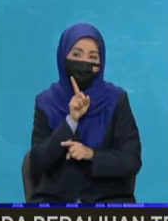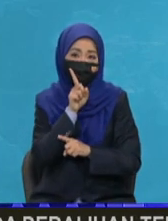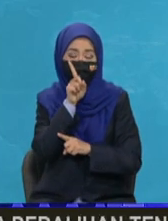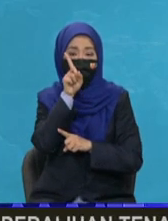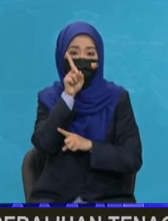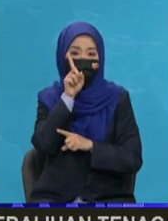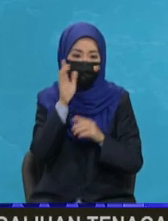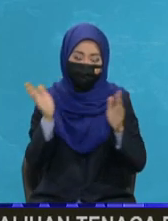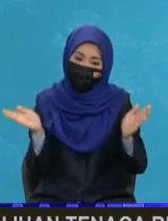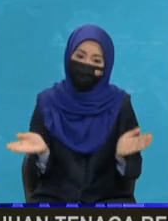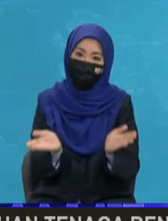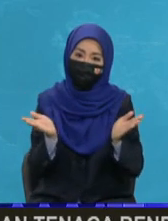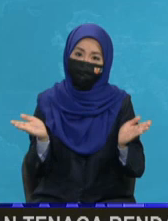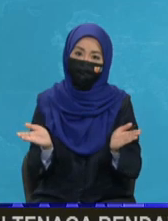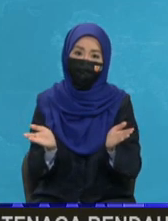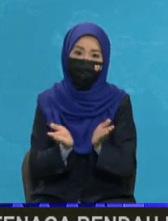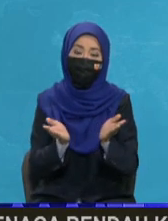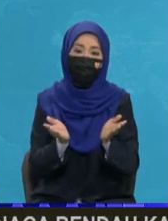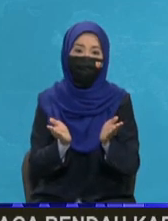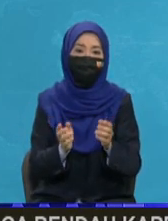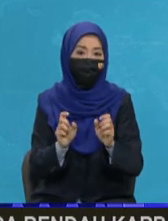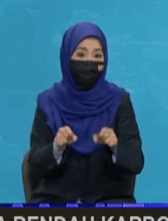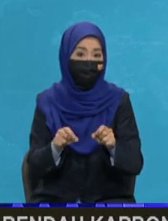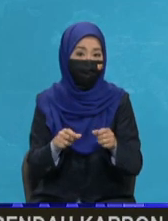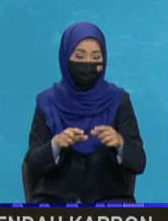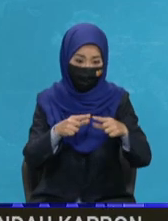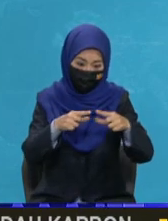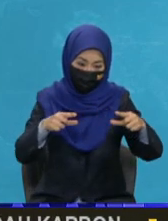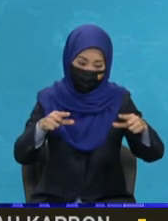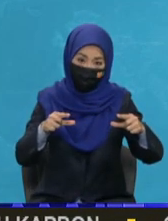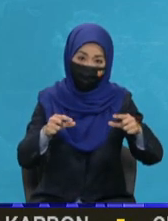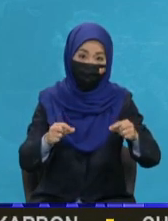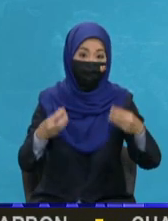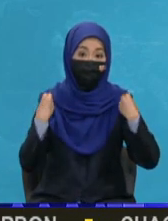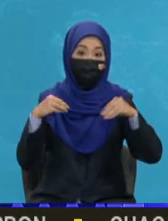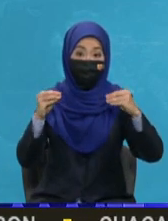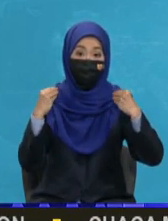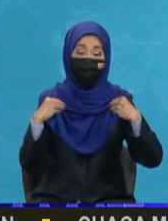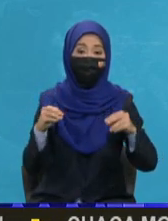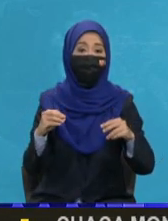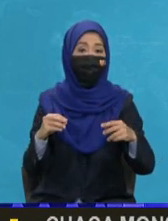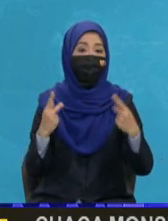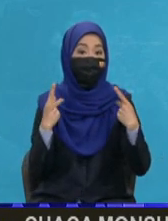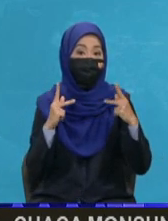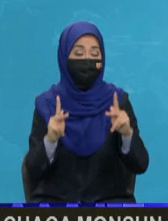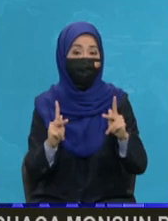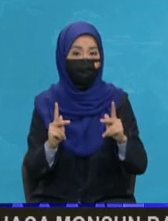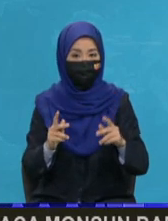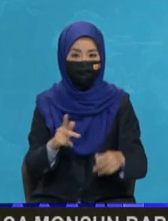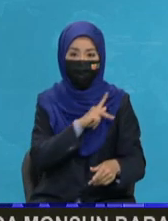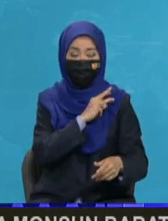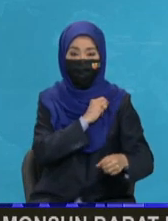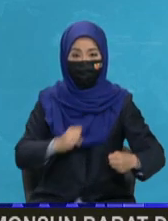bank adalah dia lalukan menggunakan rapid test kit yang terdapat di pasaran bagaimanapun jelas Menteri